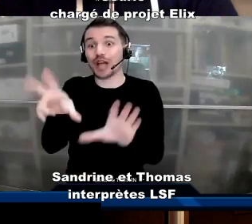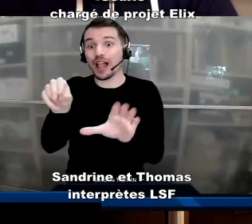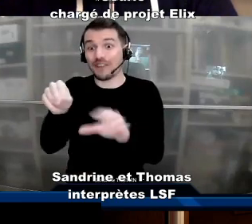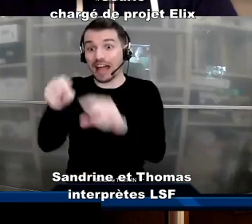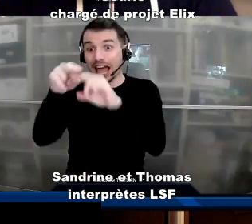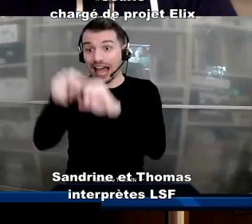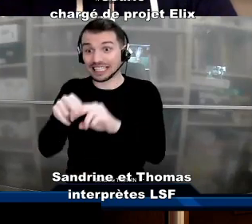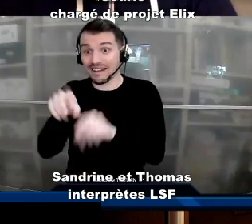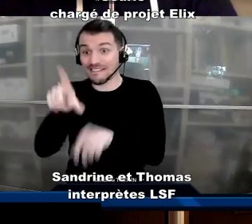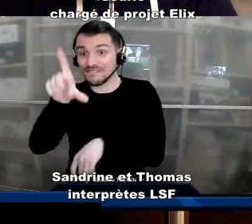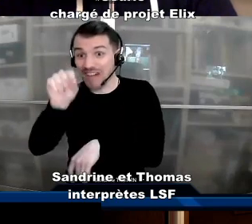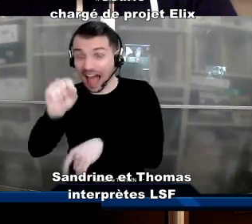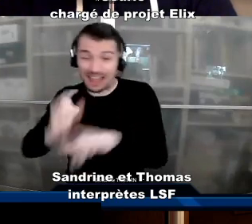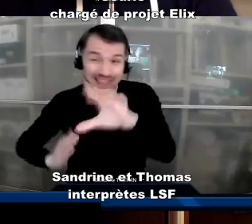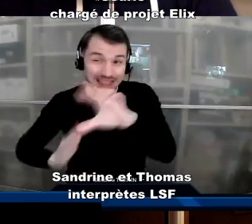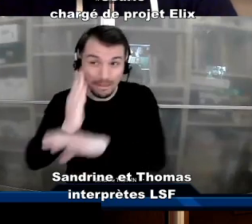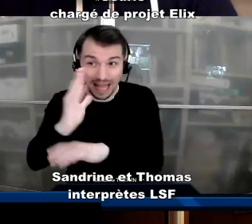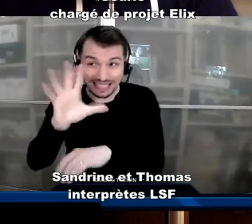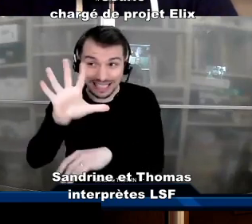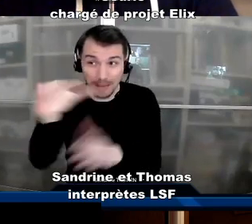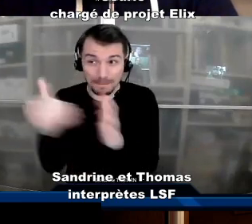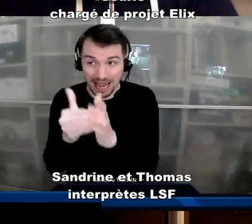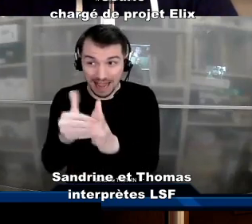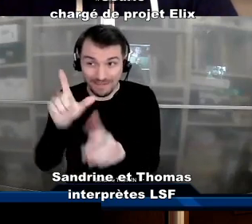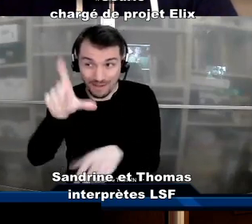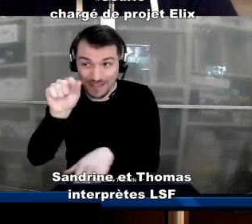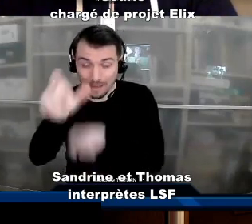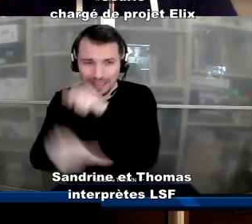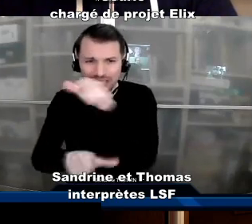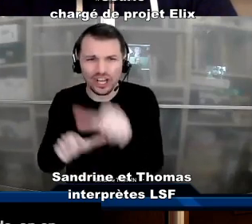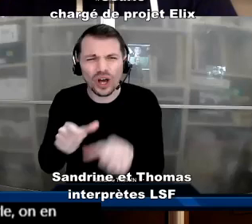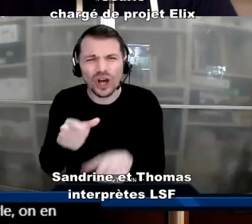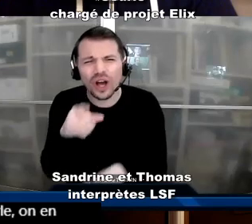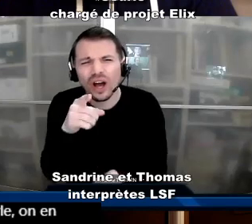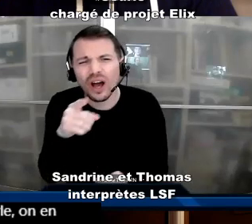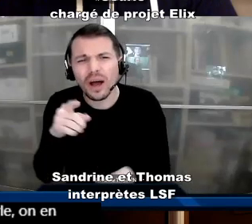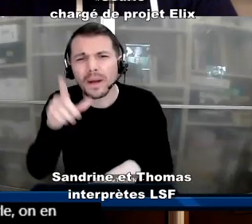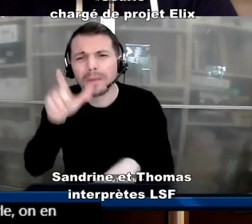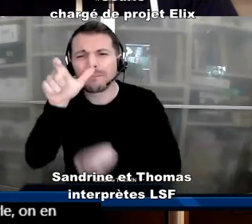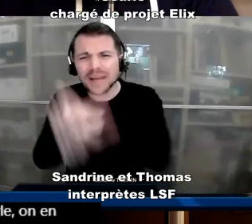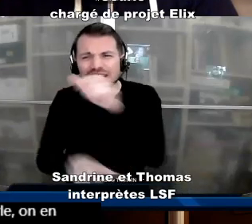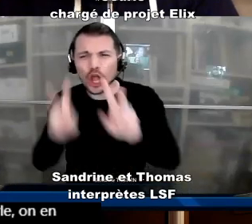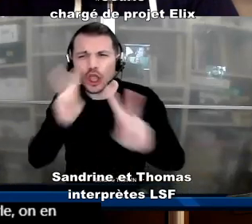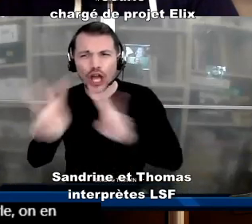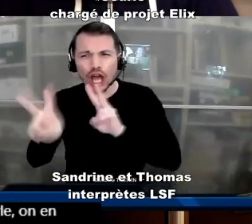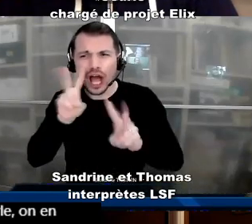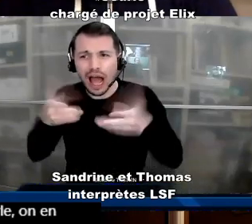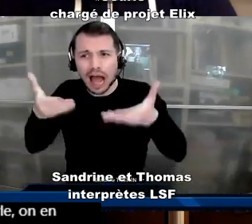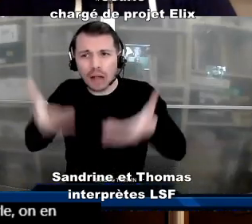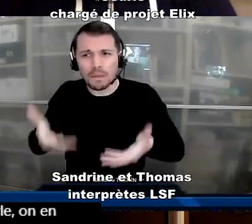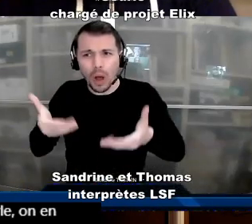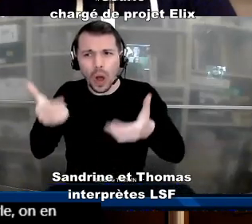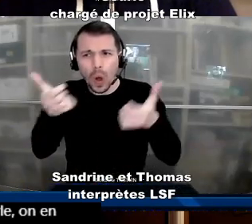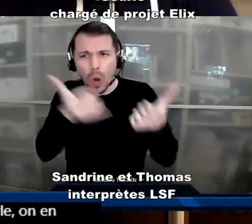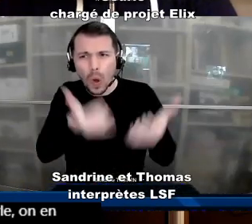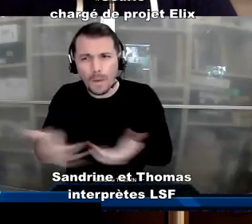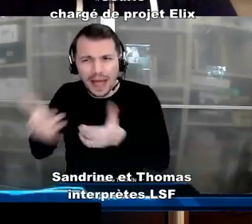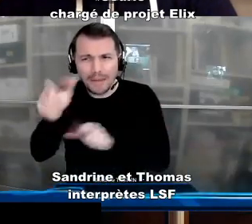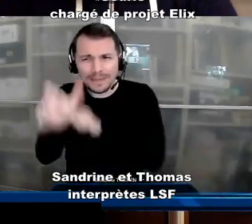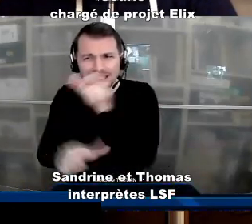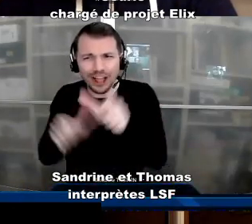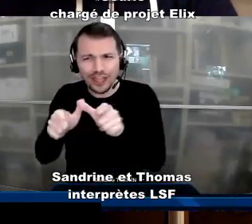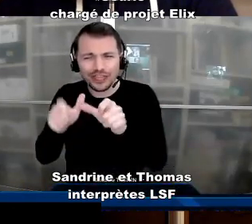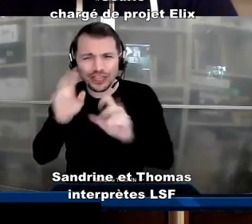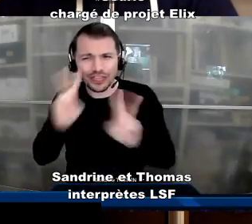vous passez la barre des 5000. On y va, on passe la barre des 5000 ce soir. Vous êtes combien là, suivre le live ? Regardez, là, mais là, on peut les passer, parce que regardez, je vais